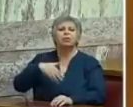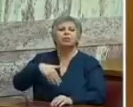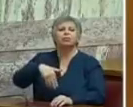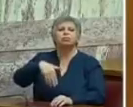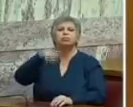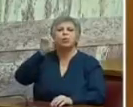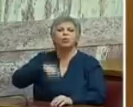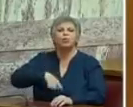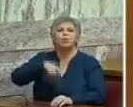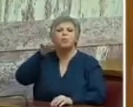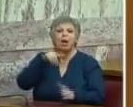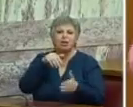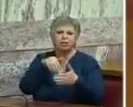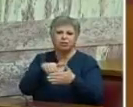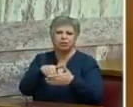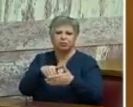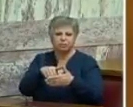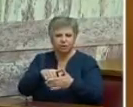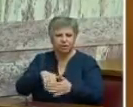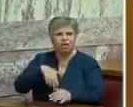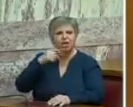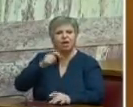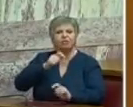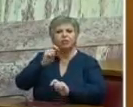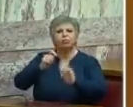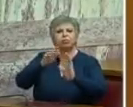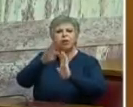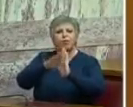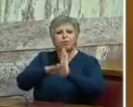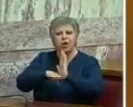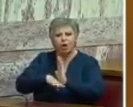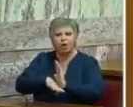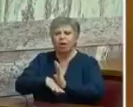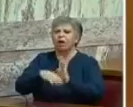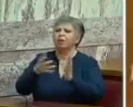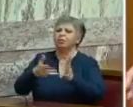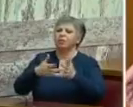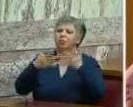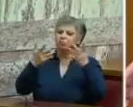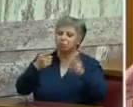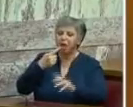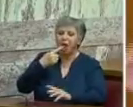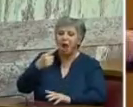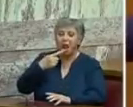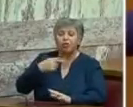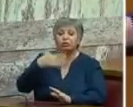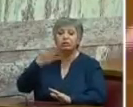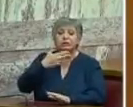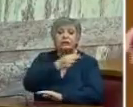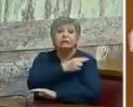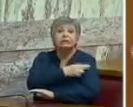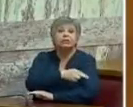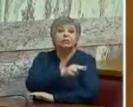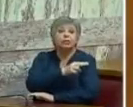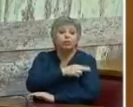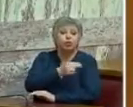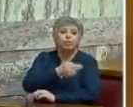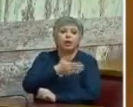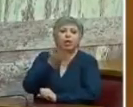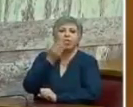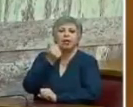σε μερικές μέρες, έτσι, να σου στέλνει το γράμμα τον Οκτώβρη, ότι τα νοσοκομεία δεν έχουν λεφτά. Δεν έχουν λεφτά τα νοσοκομεία και πρέπει,